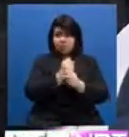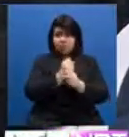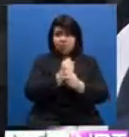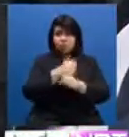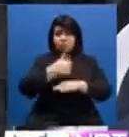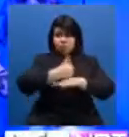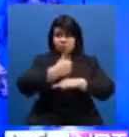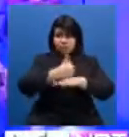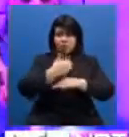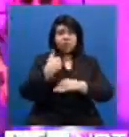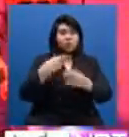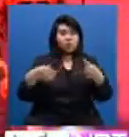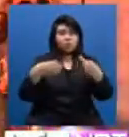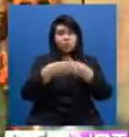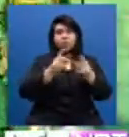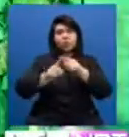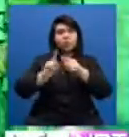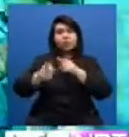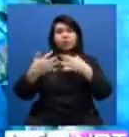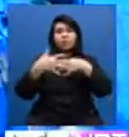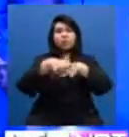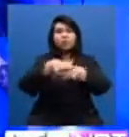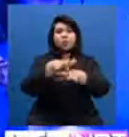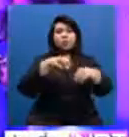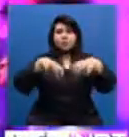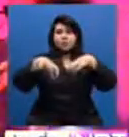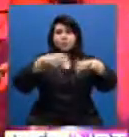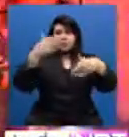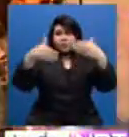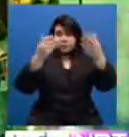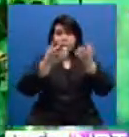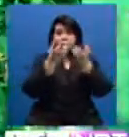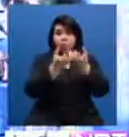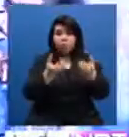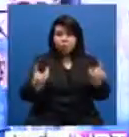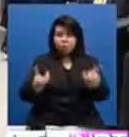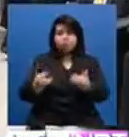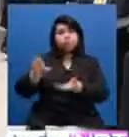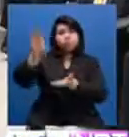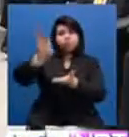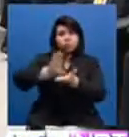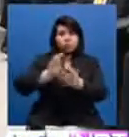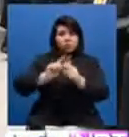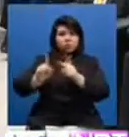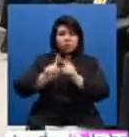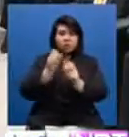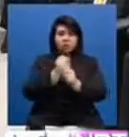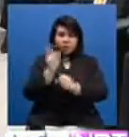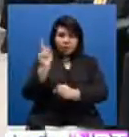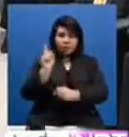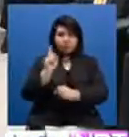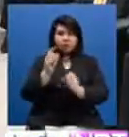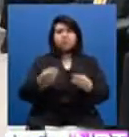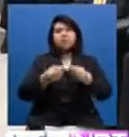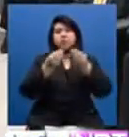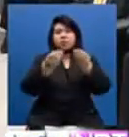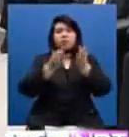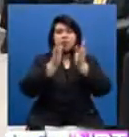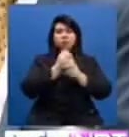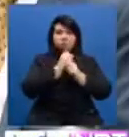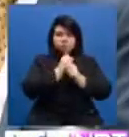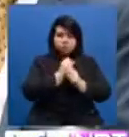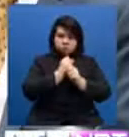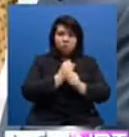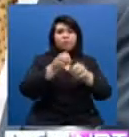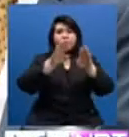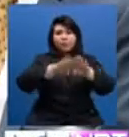และคณะผู้บริหารร่วมงานสำหรับสิ่งของและทุนการศึกษาที่ได้รับจะนำไปมอบให้กับผู้สูงอายุและเด็ก